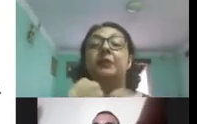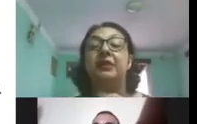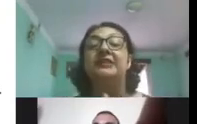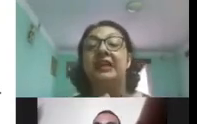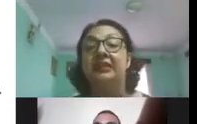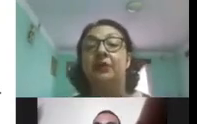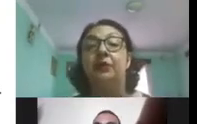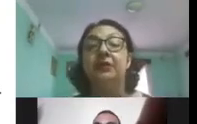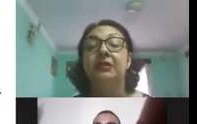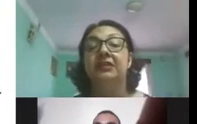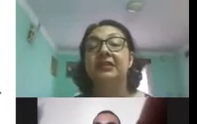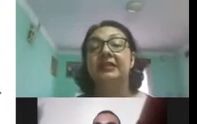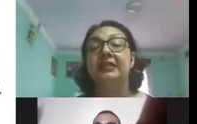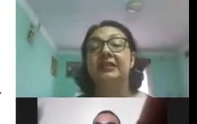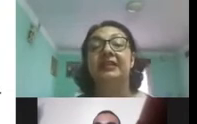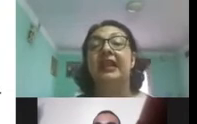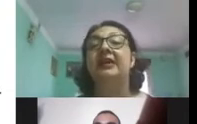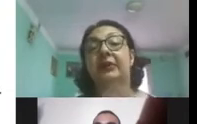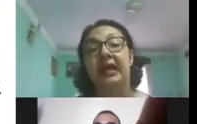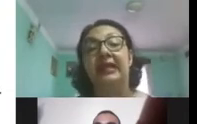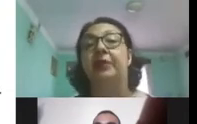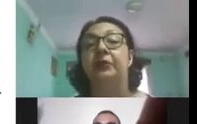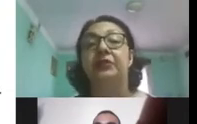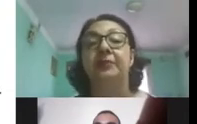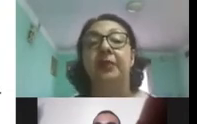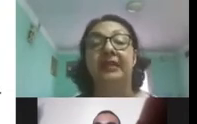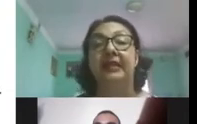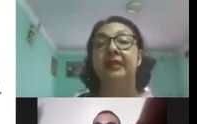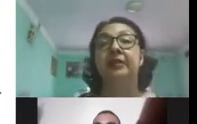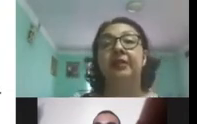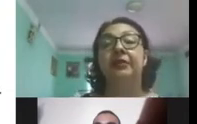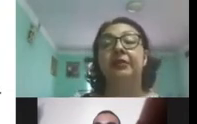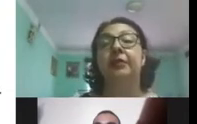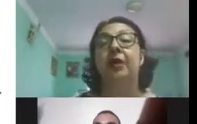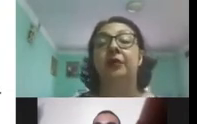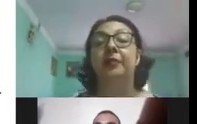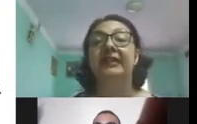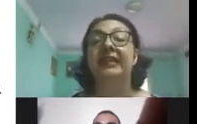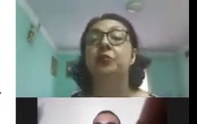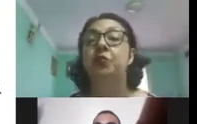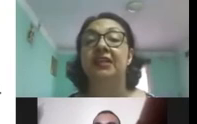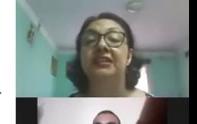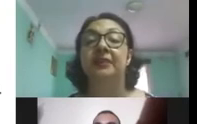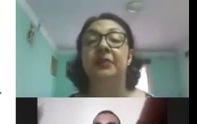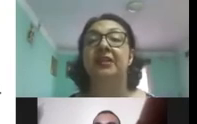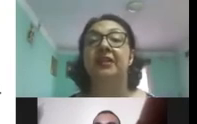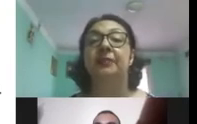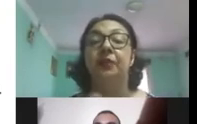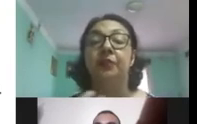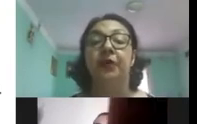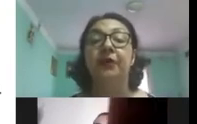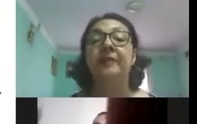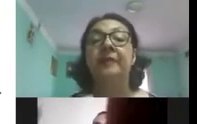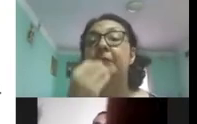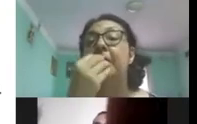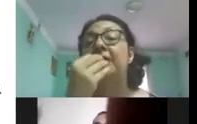कुनै न कुनै सङ्केतहरू जस्तै छिमेकी दिदीलाई अथवा दाइलाई भन्नु छ मलाई चाहिँ मेरो घरको मान्छेले कुट्दैछन् पिट्दैछन् भन्नु